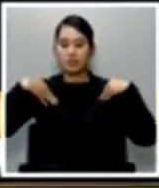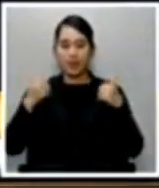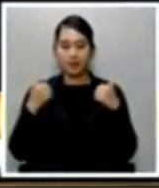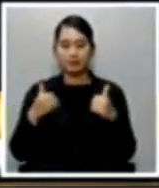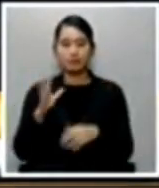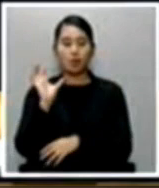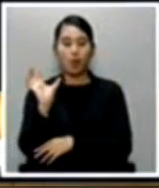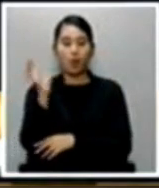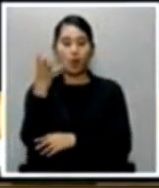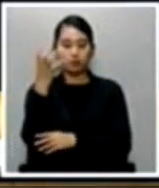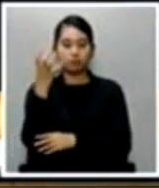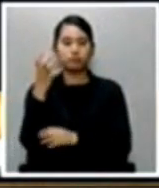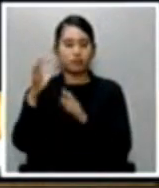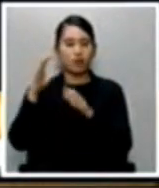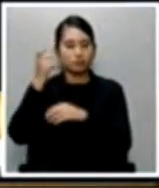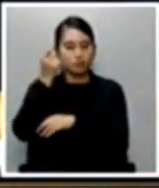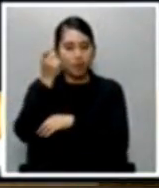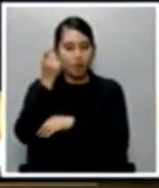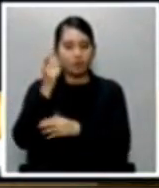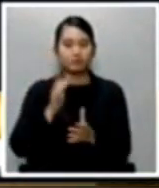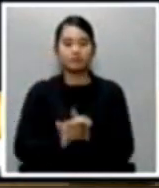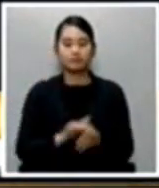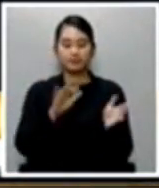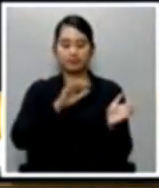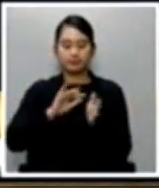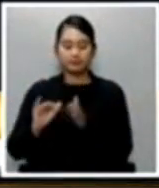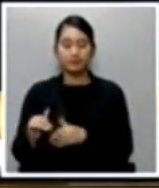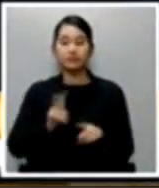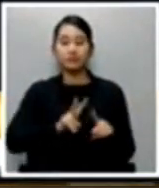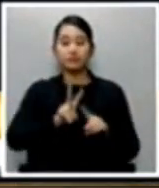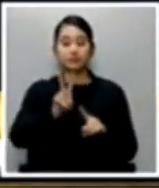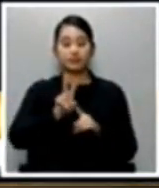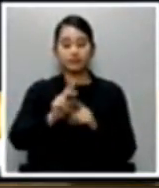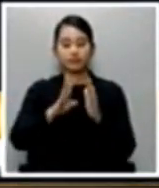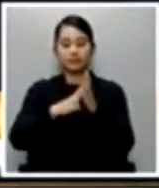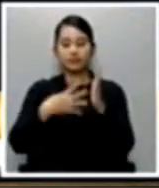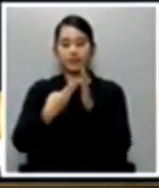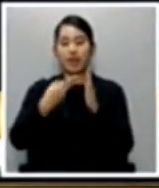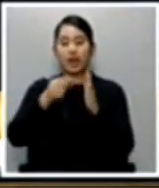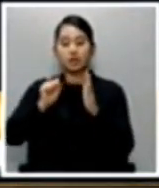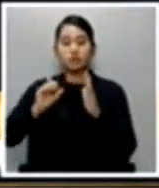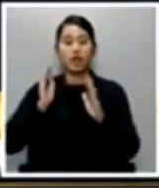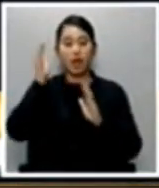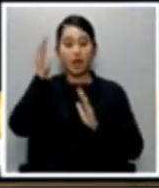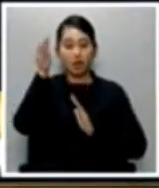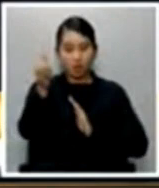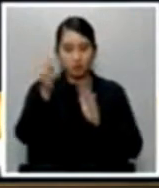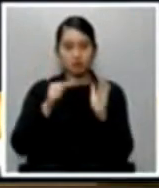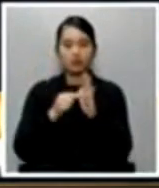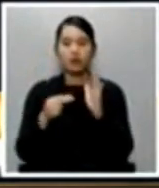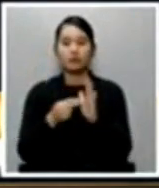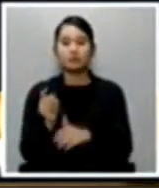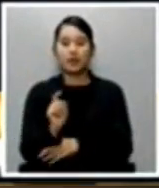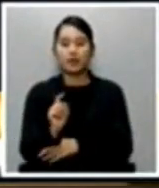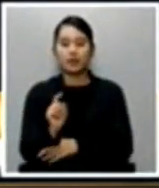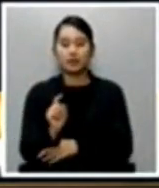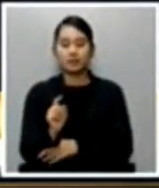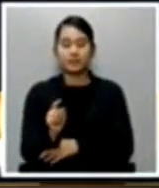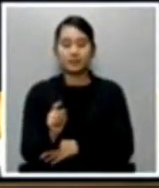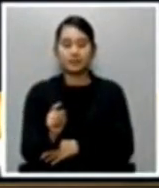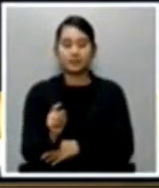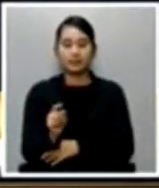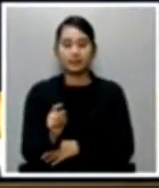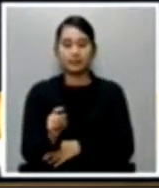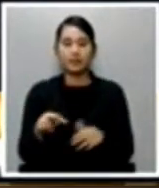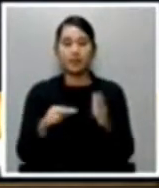ความเข้าใจโลกมากขึ้นอย่างไรในส่วนที่2นะครับหลักสูตรในอนาคตจะต้องเป็นหลักสูตรที่ไม่ใช่เป็น